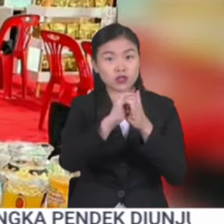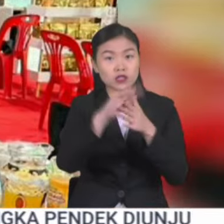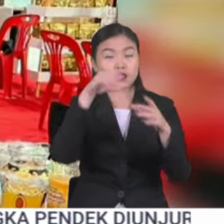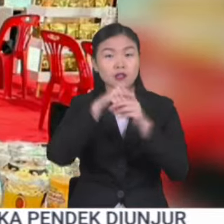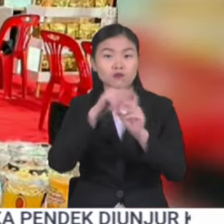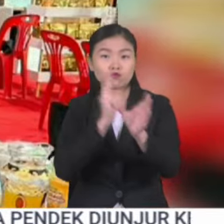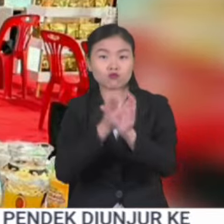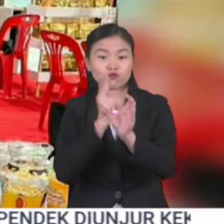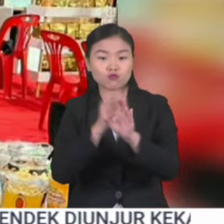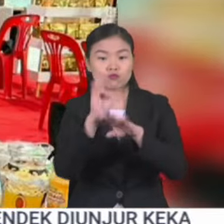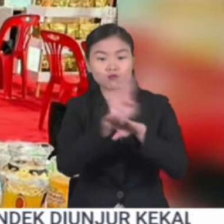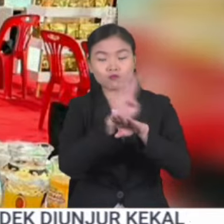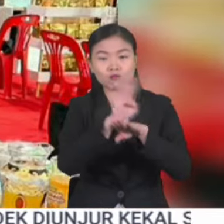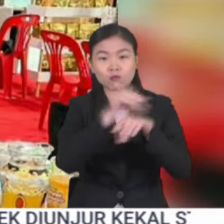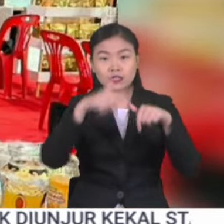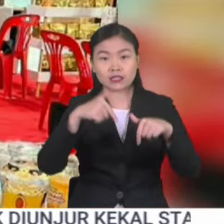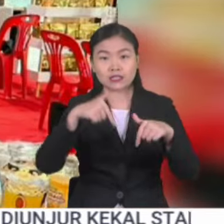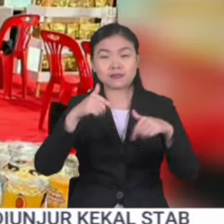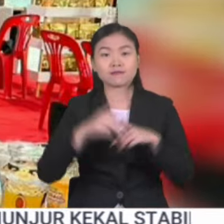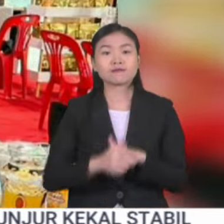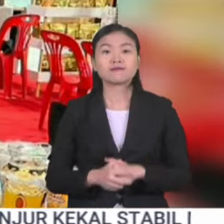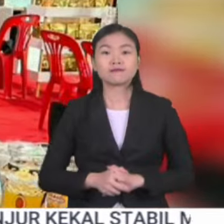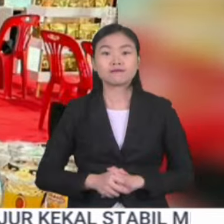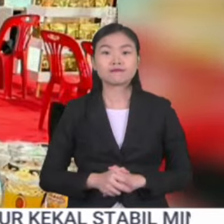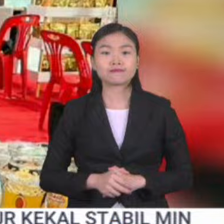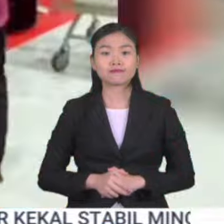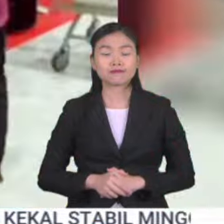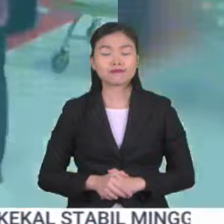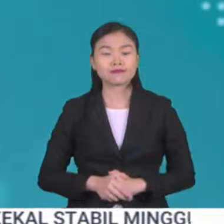penyertaan usahawan kali ini.